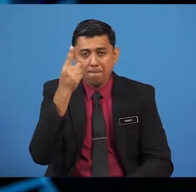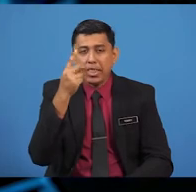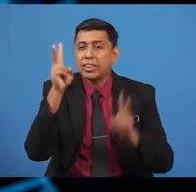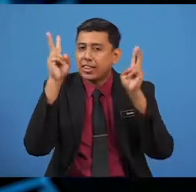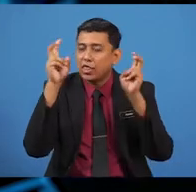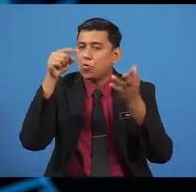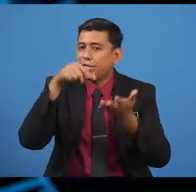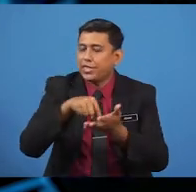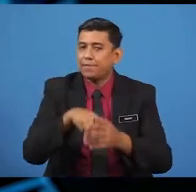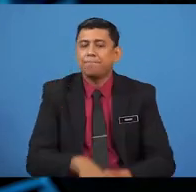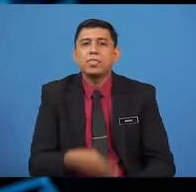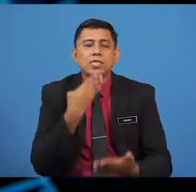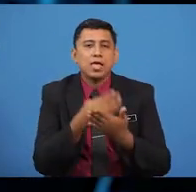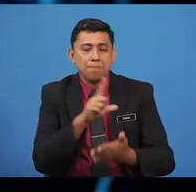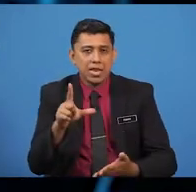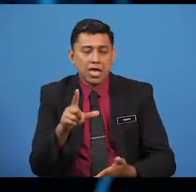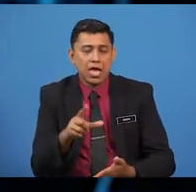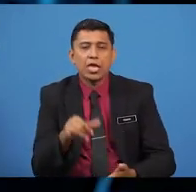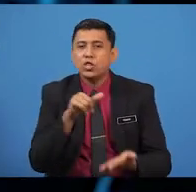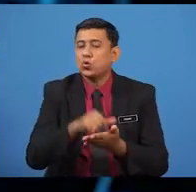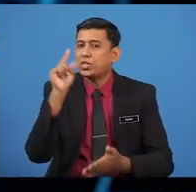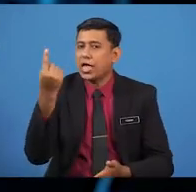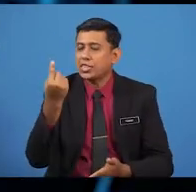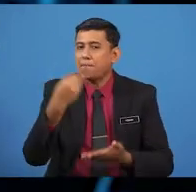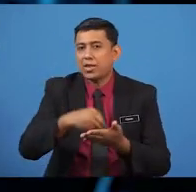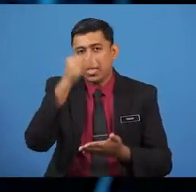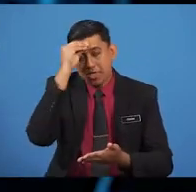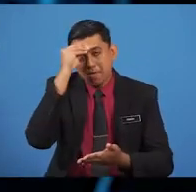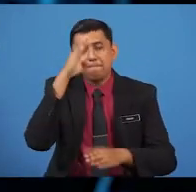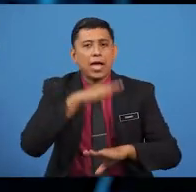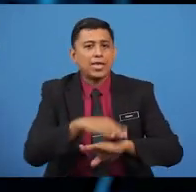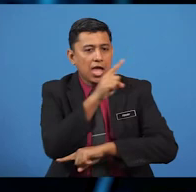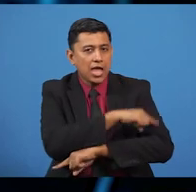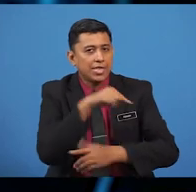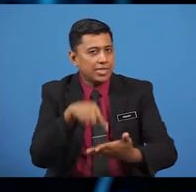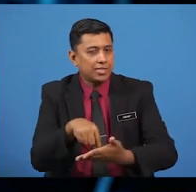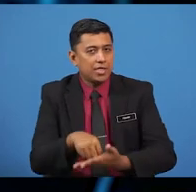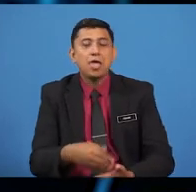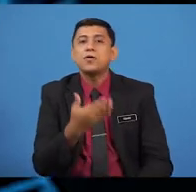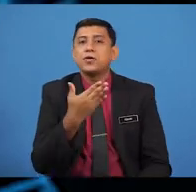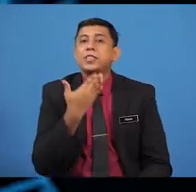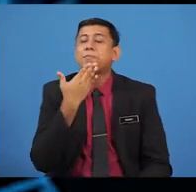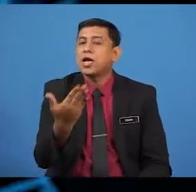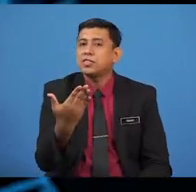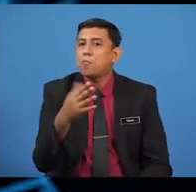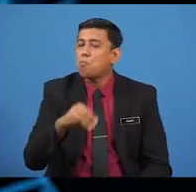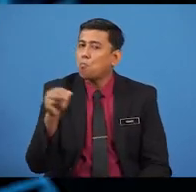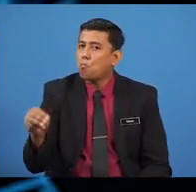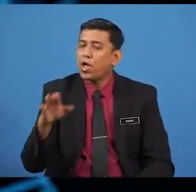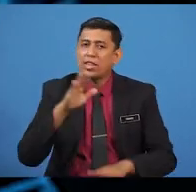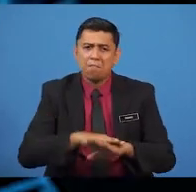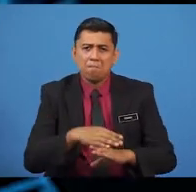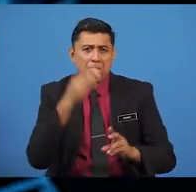kefahaman anda untuk topik ini. Baiklah, itu sahaja sesi pembelajaran hari ini. Terima